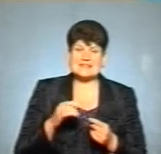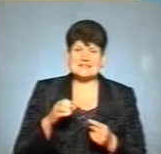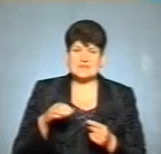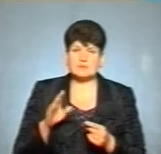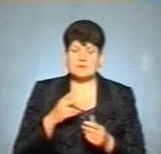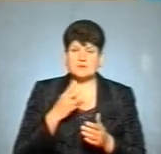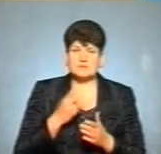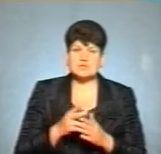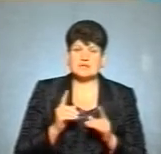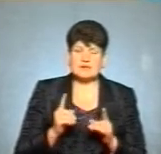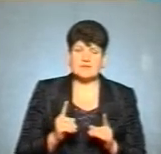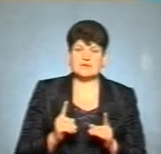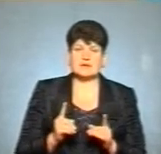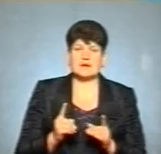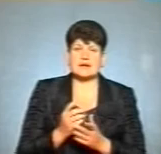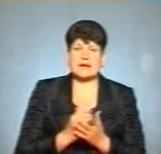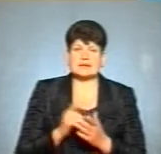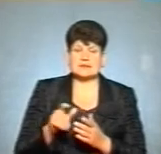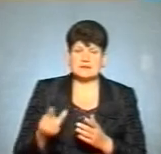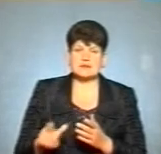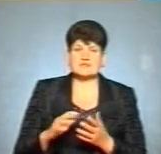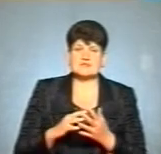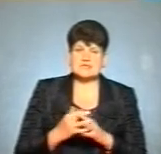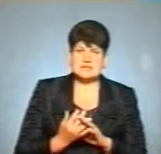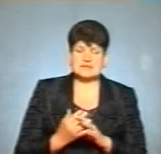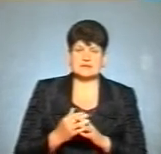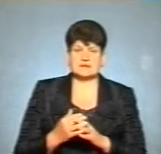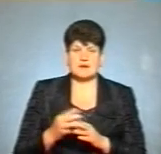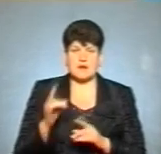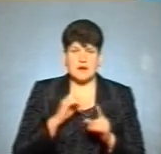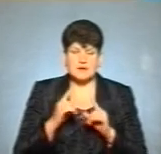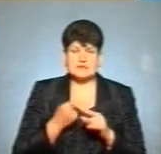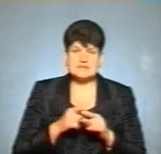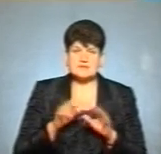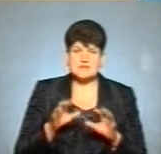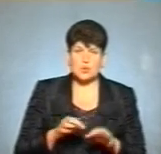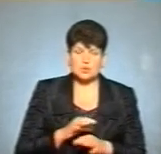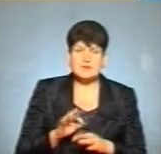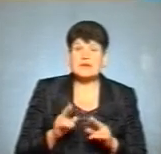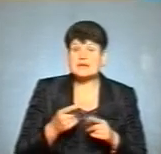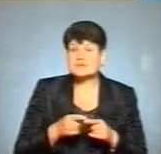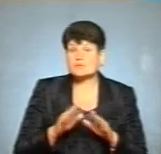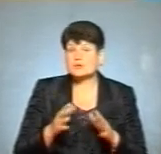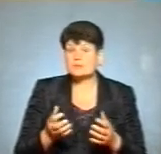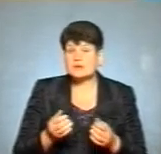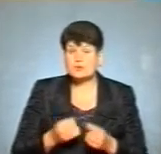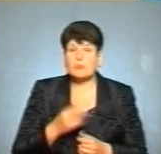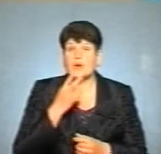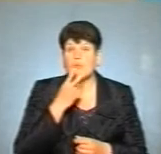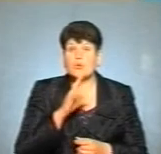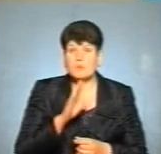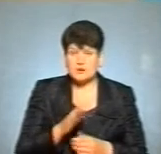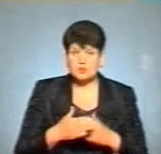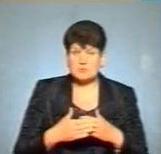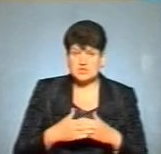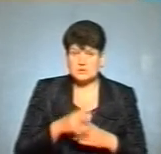для кандидатів в сільські селищні ради. Це в законопроєкті. Як воно буде прийнято, я думаю, ми побачимо. Вже найближчим